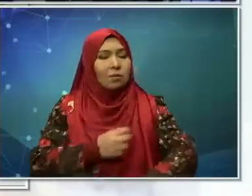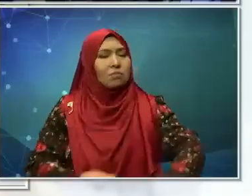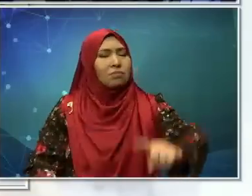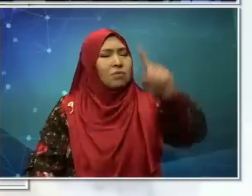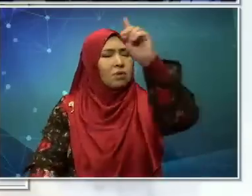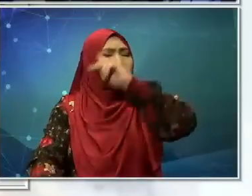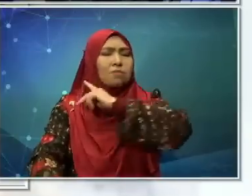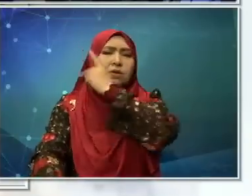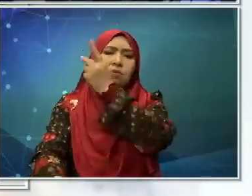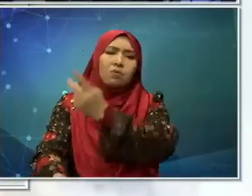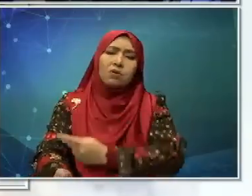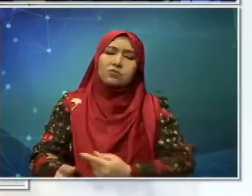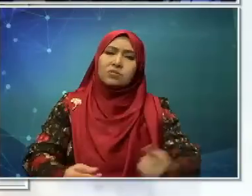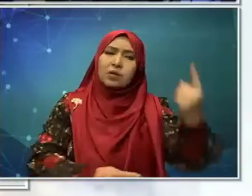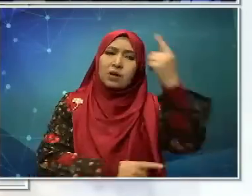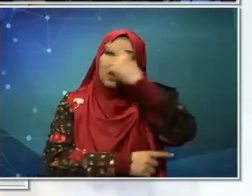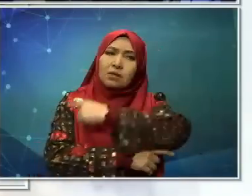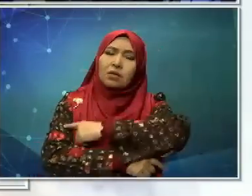yaumiddin